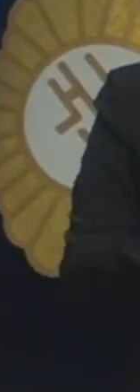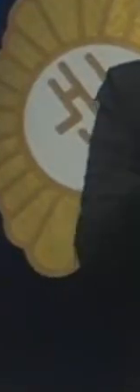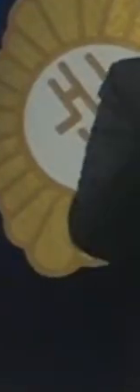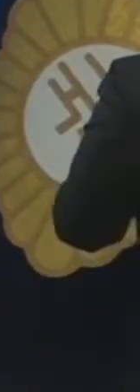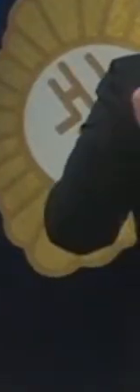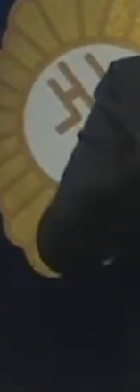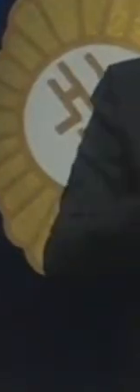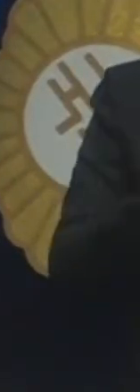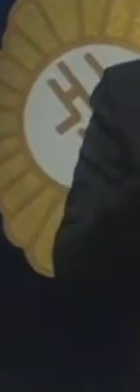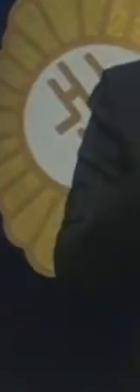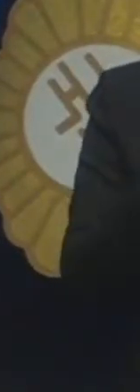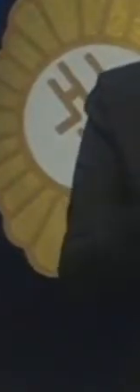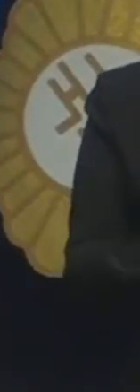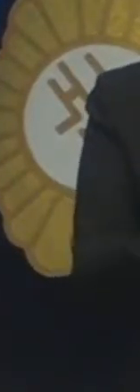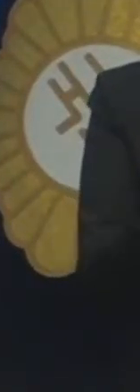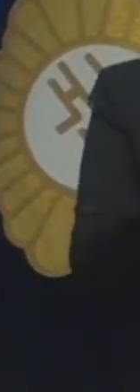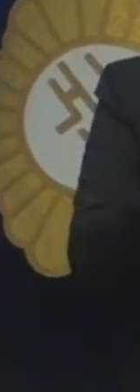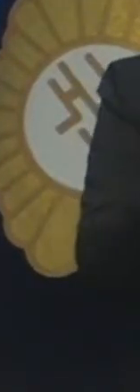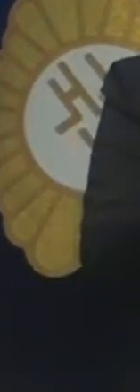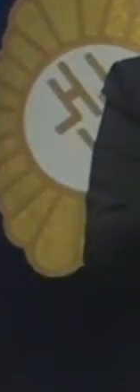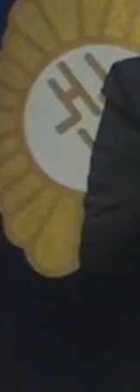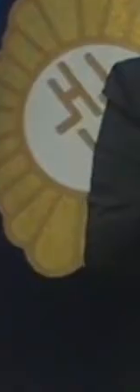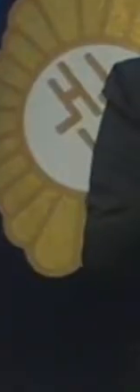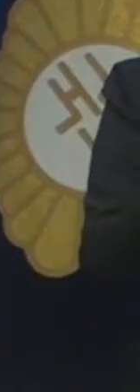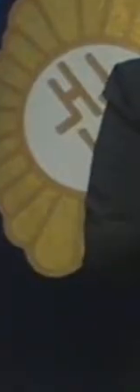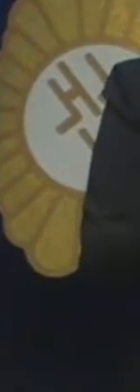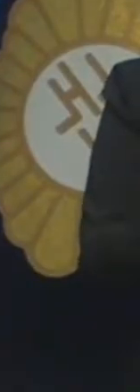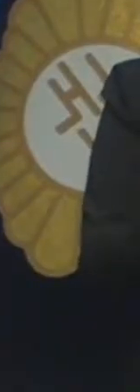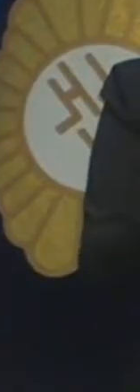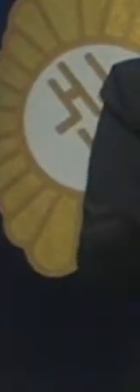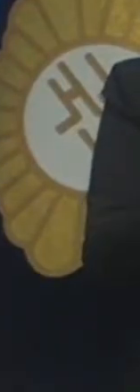박서구 홈플러스 사태 해결 공대 상임 대표님 오셨습니다.